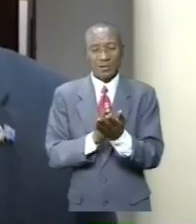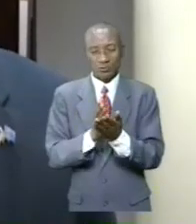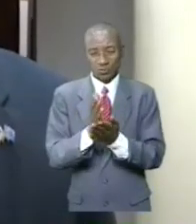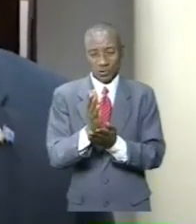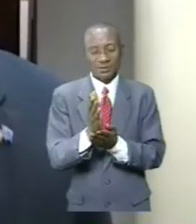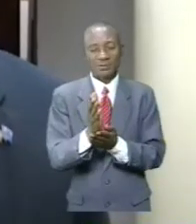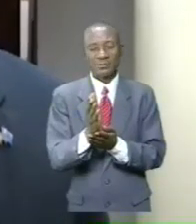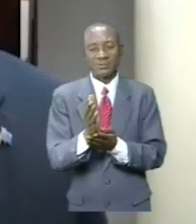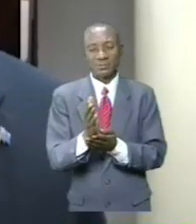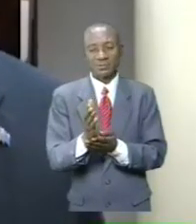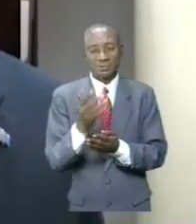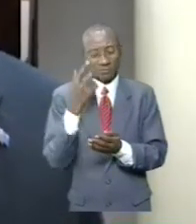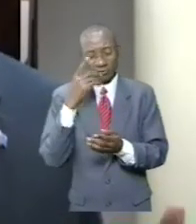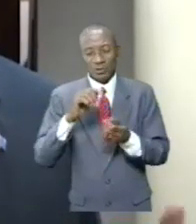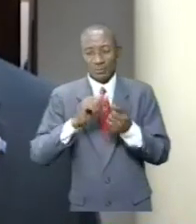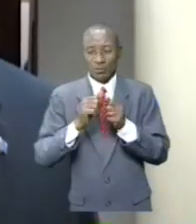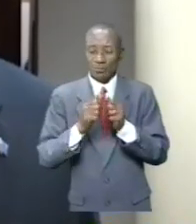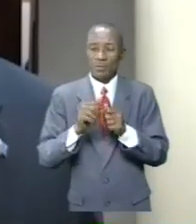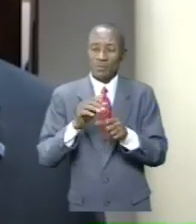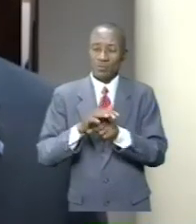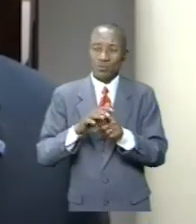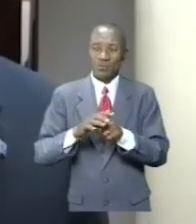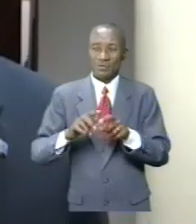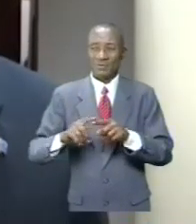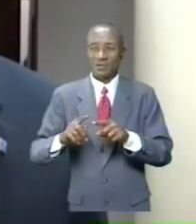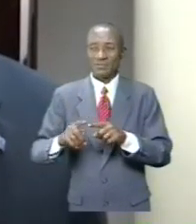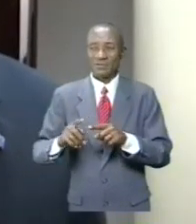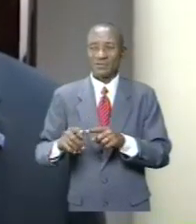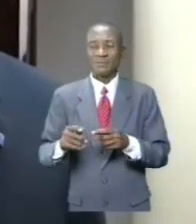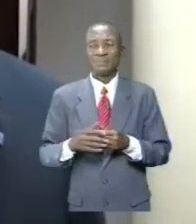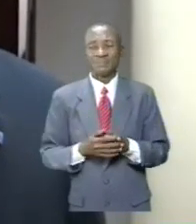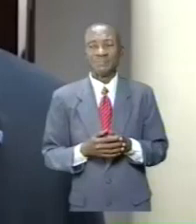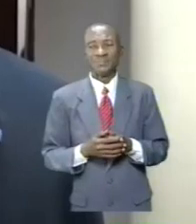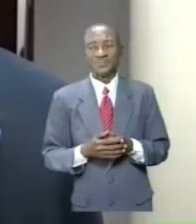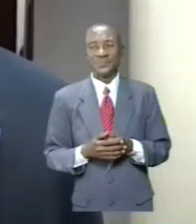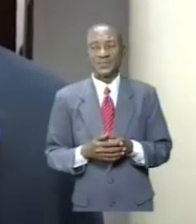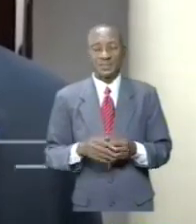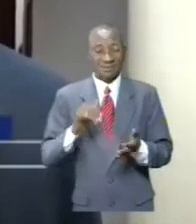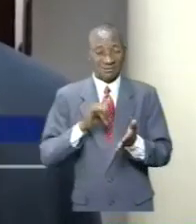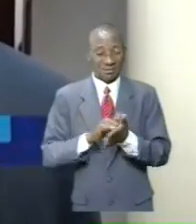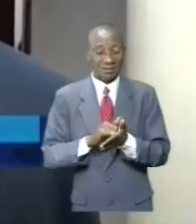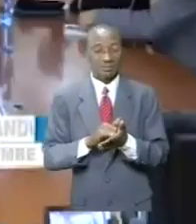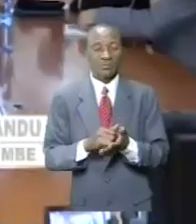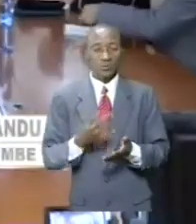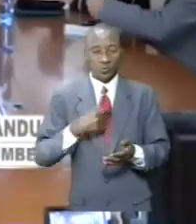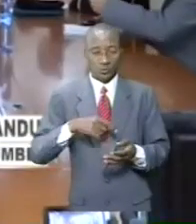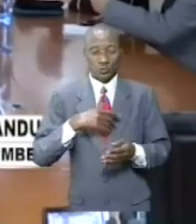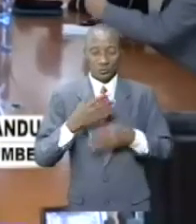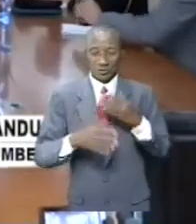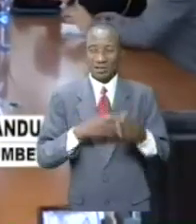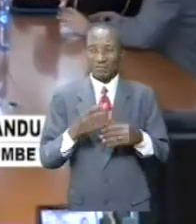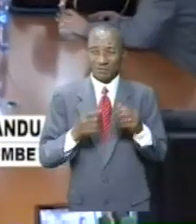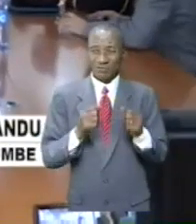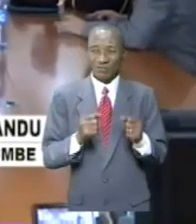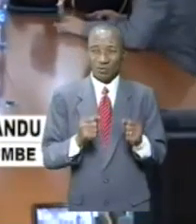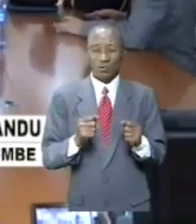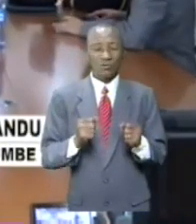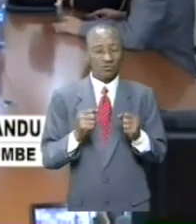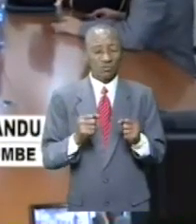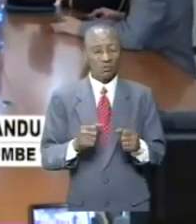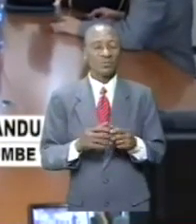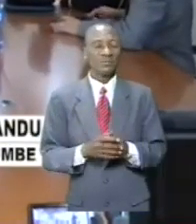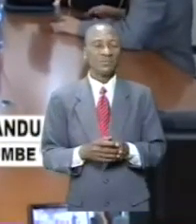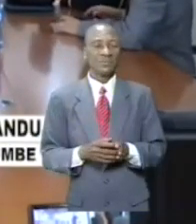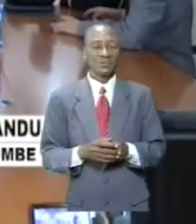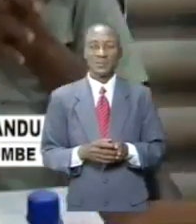Growth Initiative, et c'est ça qu'on est en train de travailler. Présent cette séance de travail entre les deux